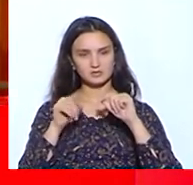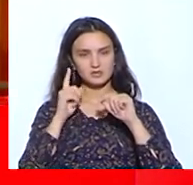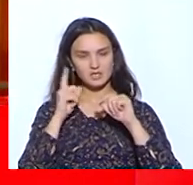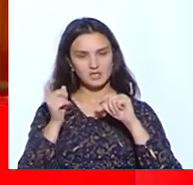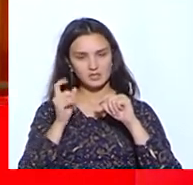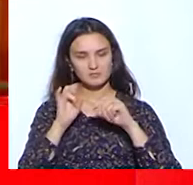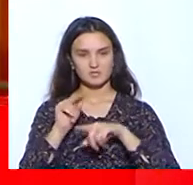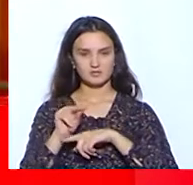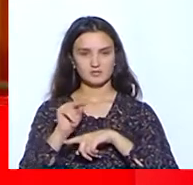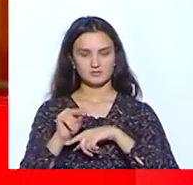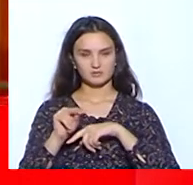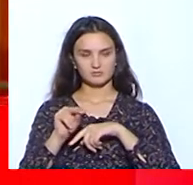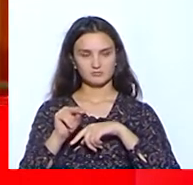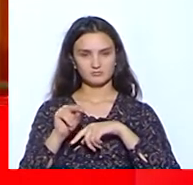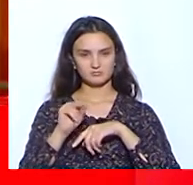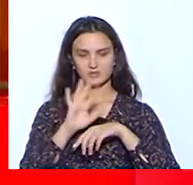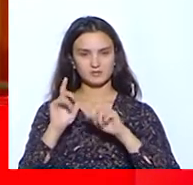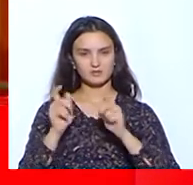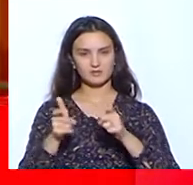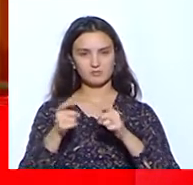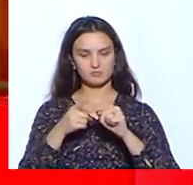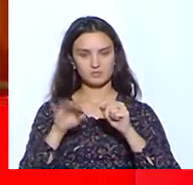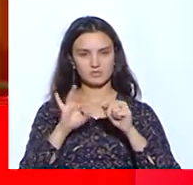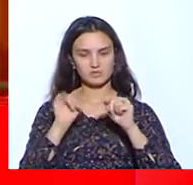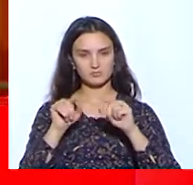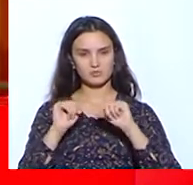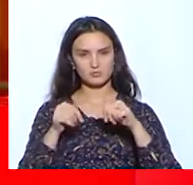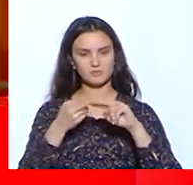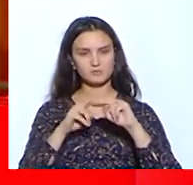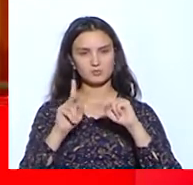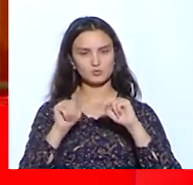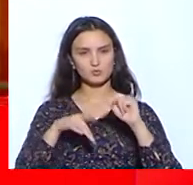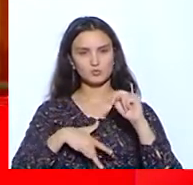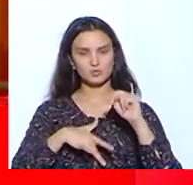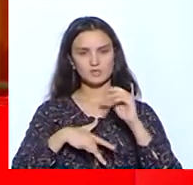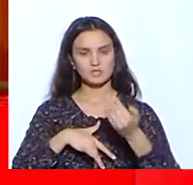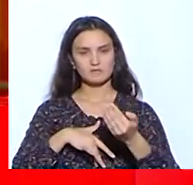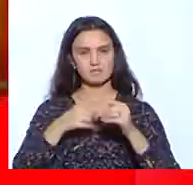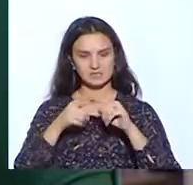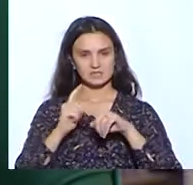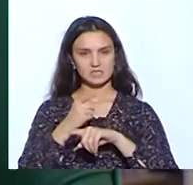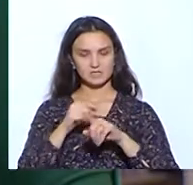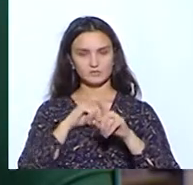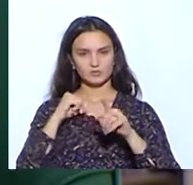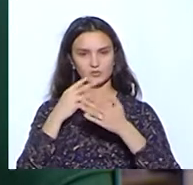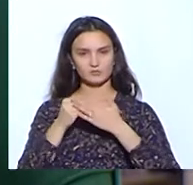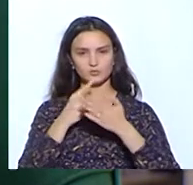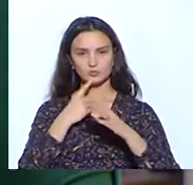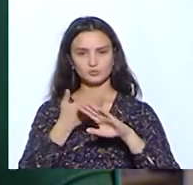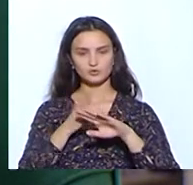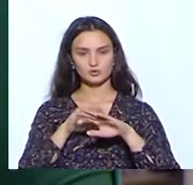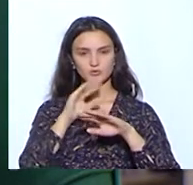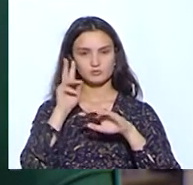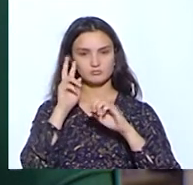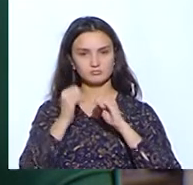ან ასწავლიან. არ დავეთანხმებოდი ასეთ მიდგომას, იმიტომ რომ კუჭნაწლავის ტრაქტს ისედაც უჭირს, როდესაც მას ყაბზობა